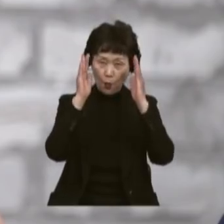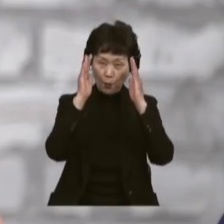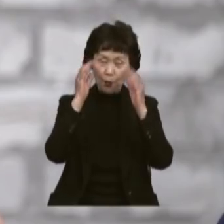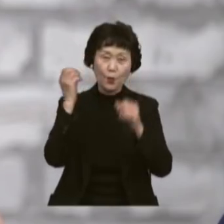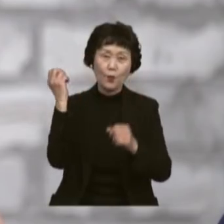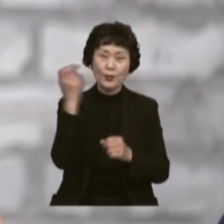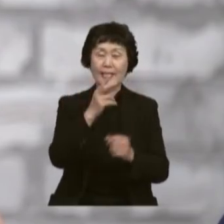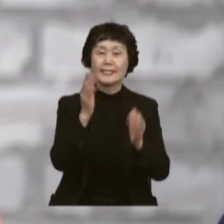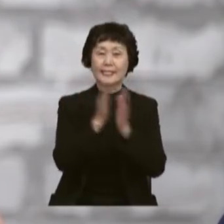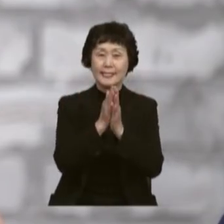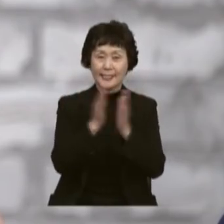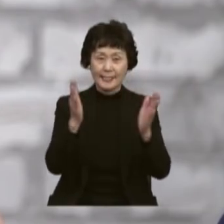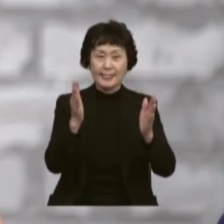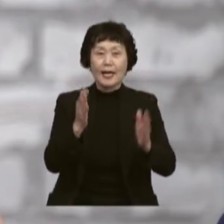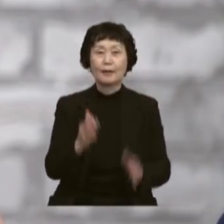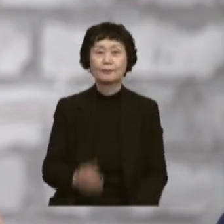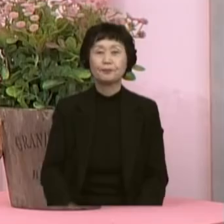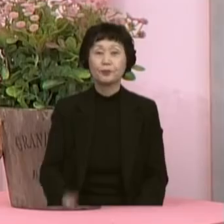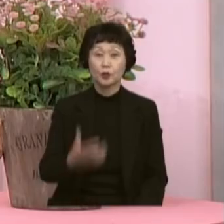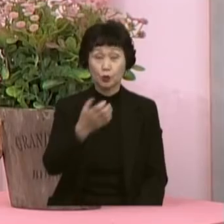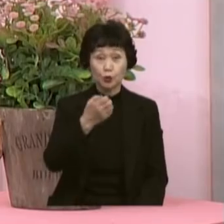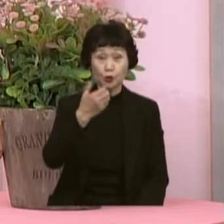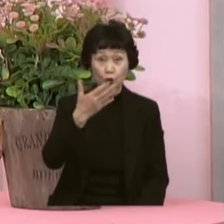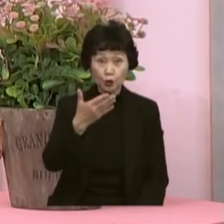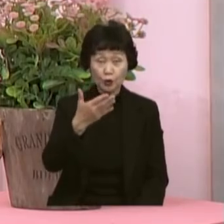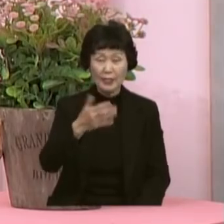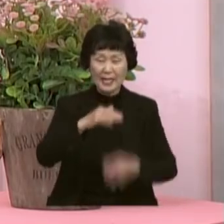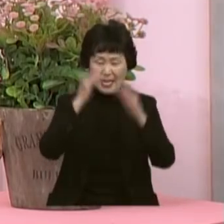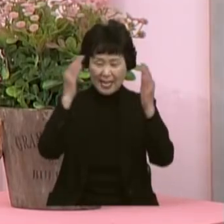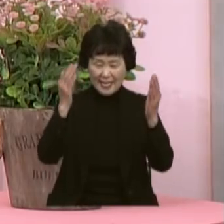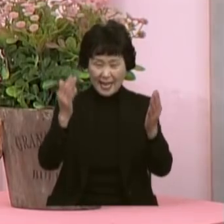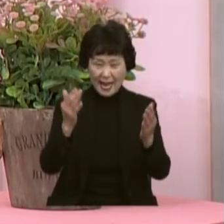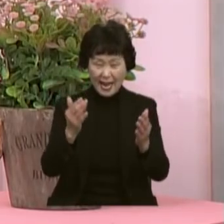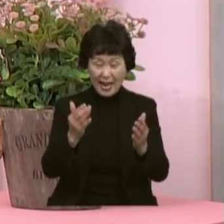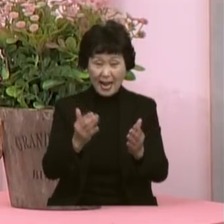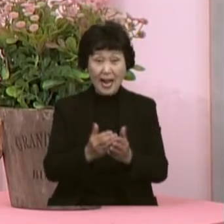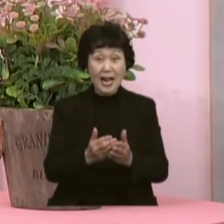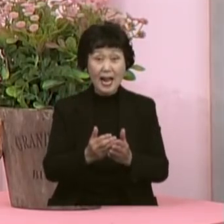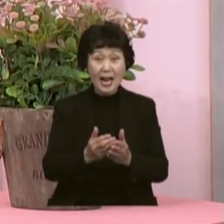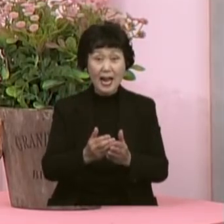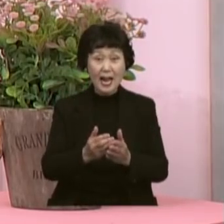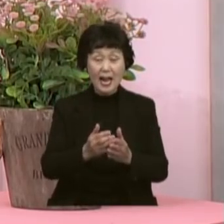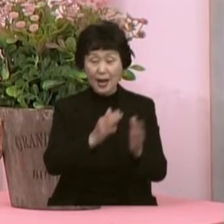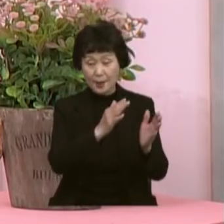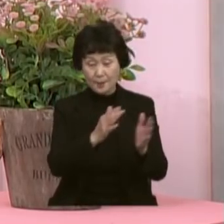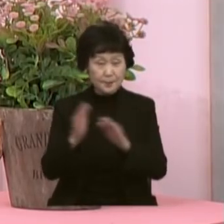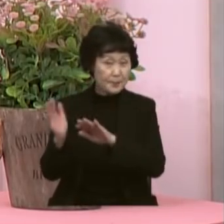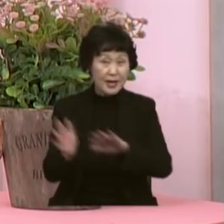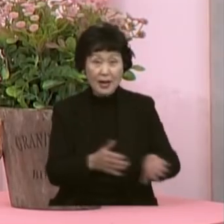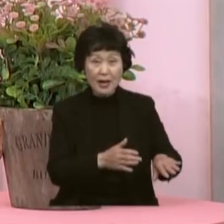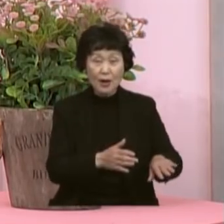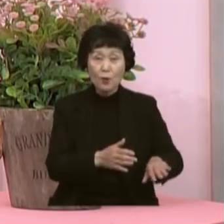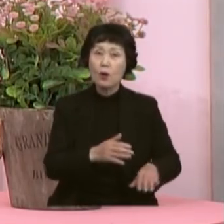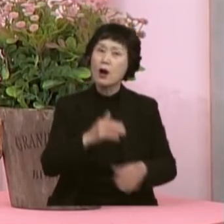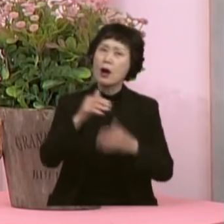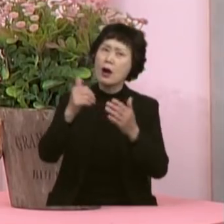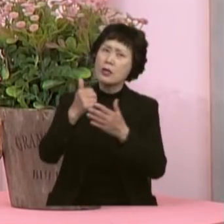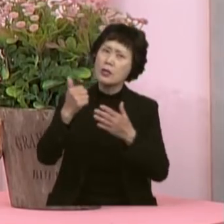그때 그때 그렇게 그래서 99년도에 그냥 다 정리하고 아무것도 안 한다. 나는 그냥 하나님이 나를 뭘로